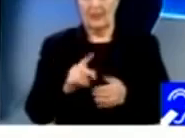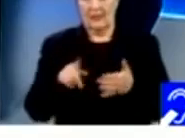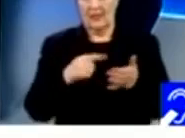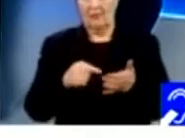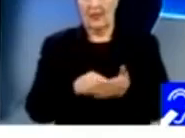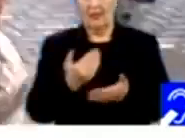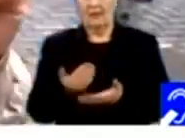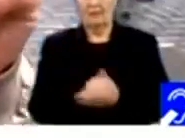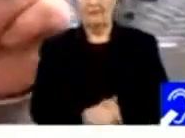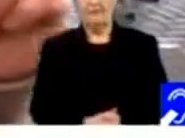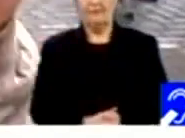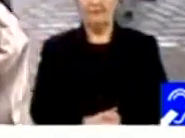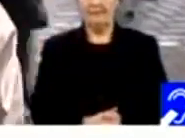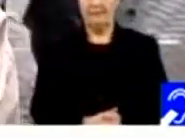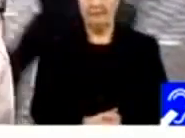nostru.